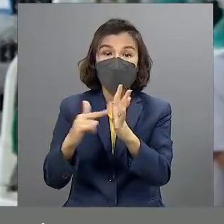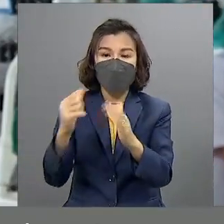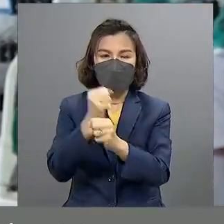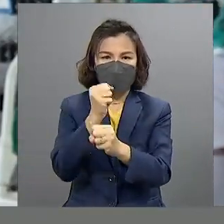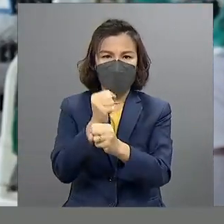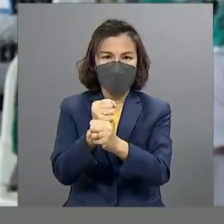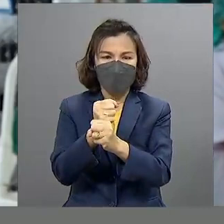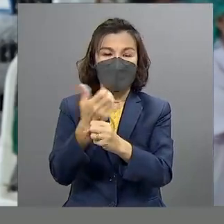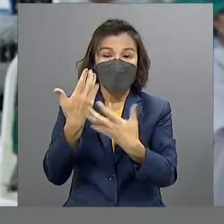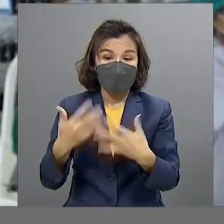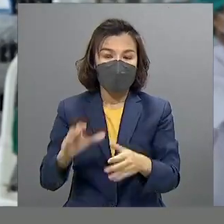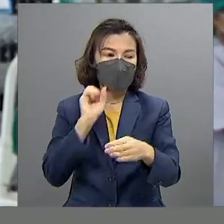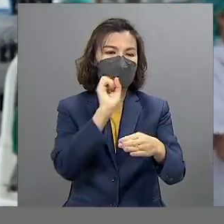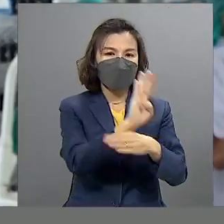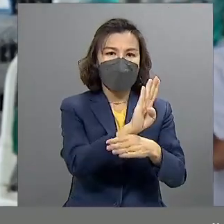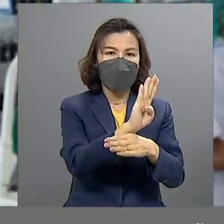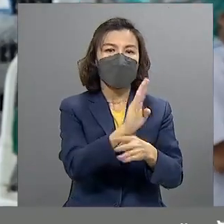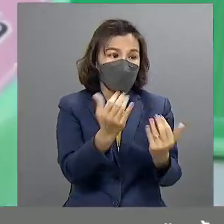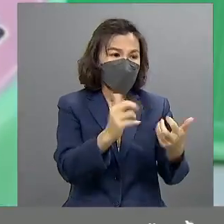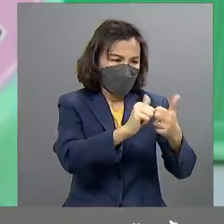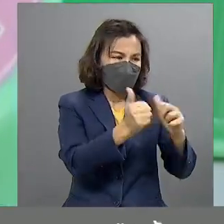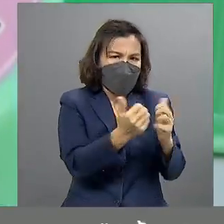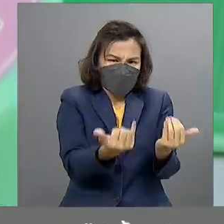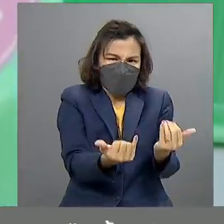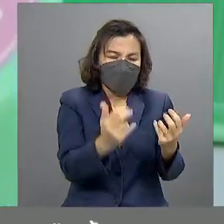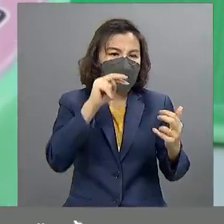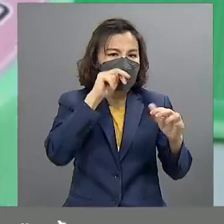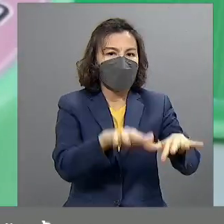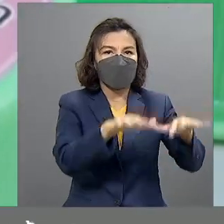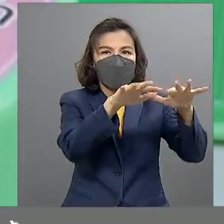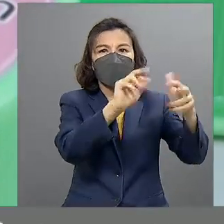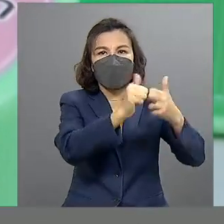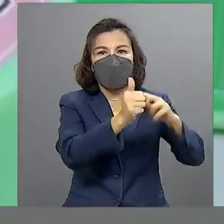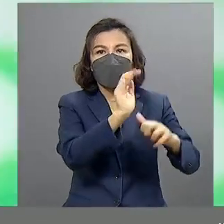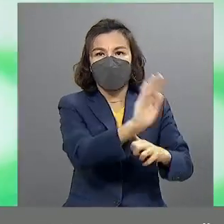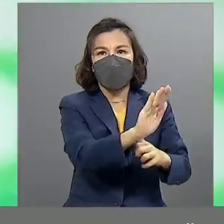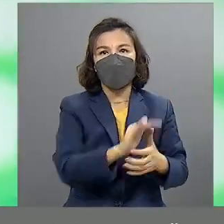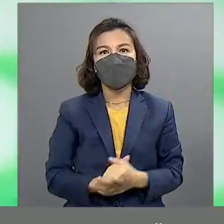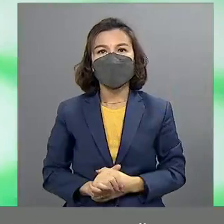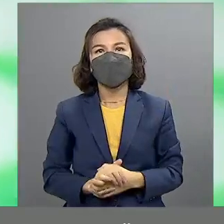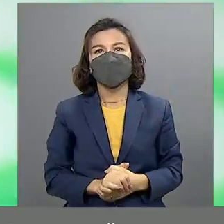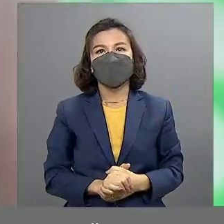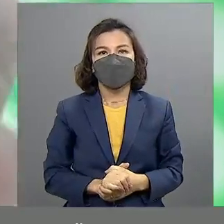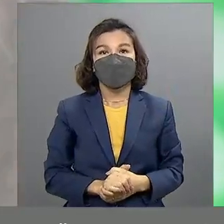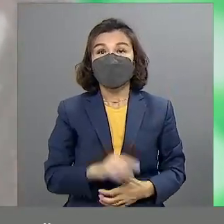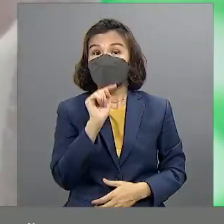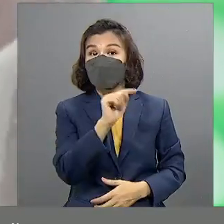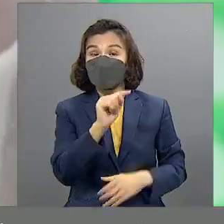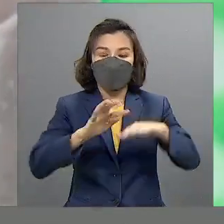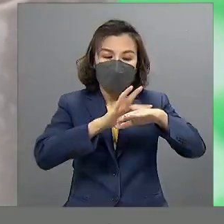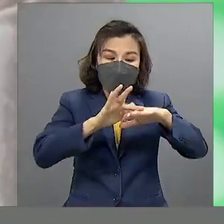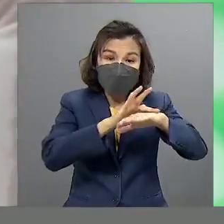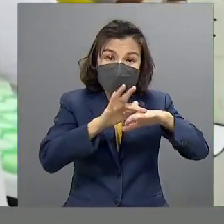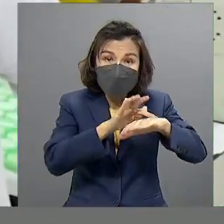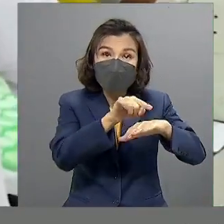ประชาชนในเวลาที่มีวิกฤตของน้ำท่วมครับผม สำหรับขี้ผึ้งรักษาน้ำกัดเท้านี้นะคะก็ช่วยรักษา